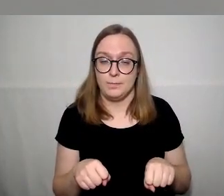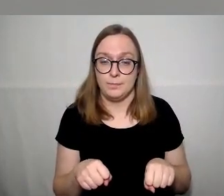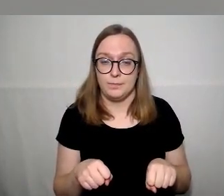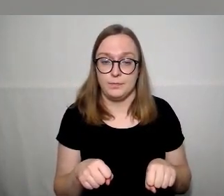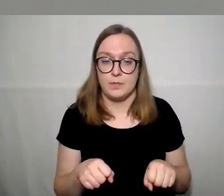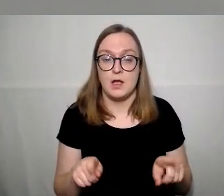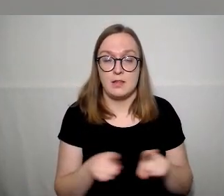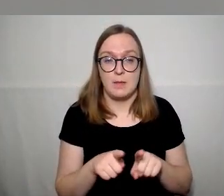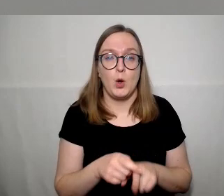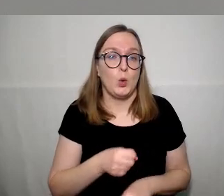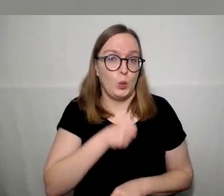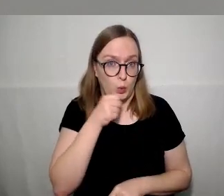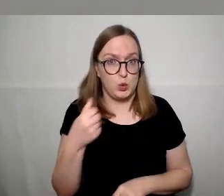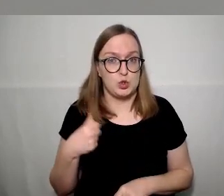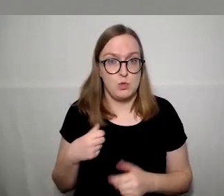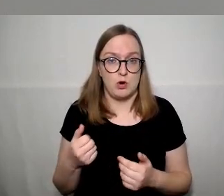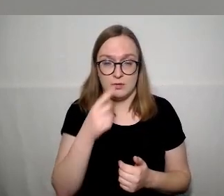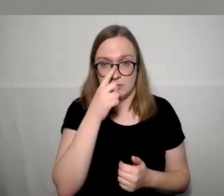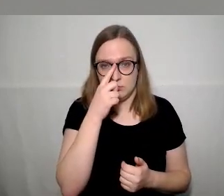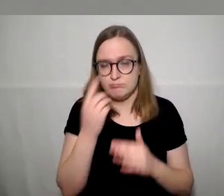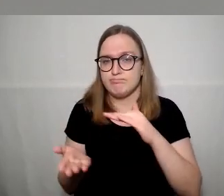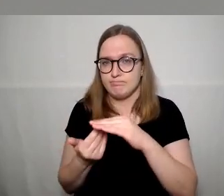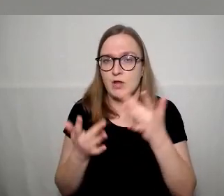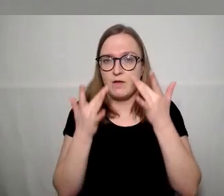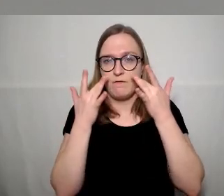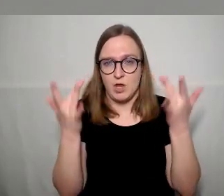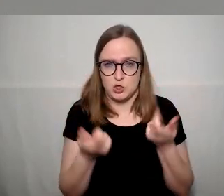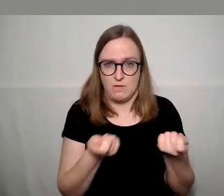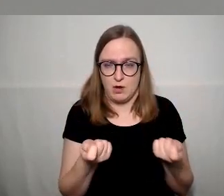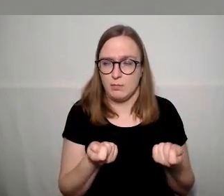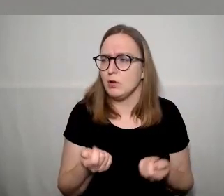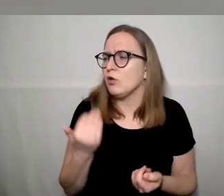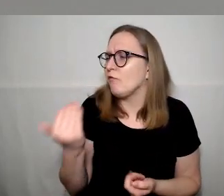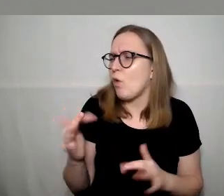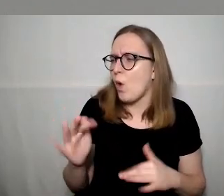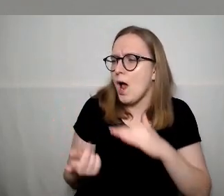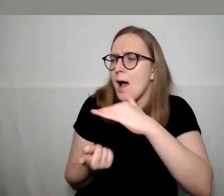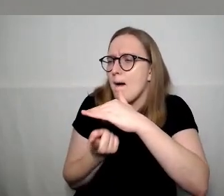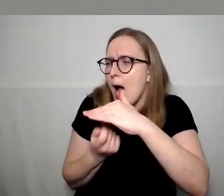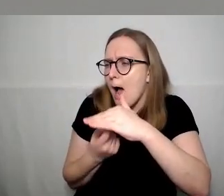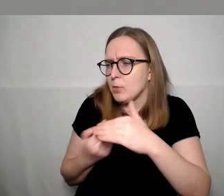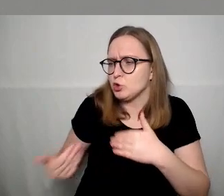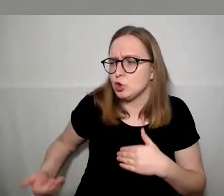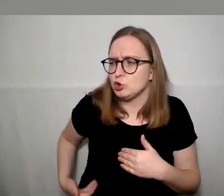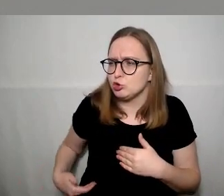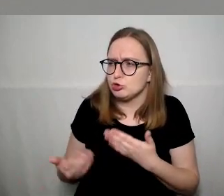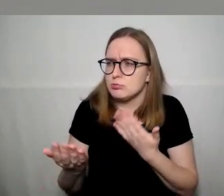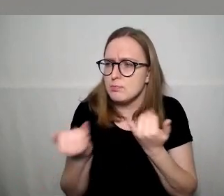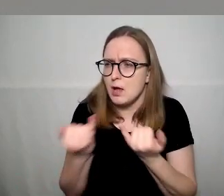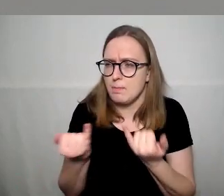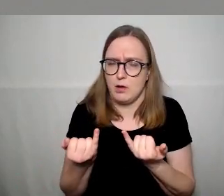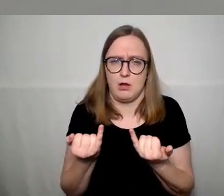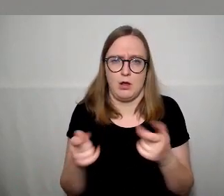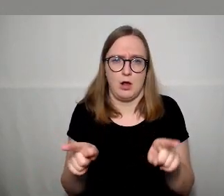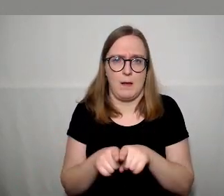pat ir seniorus į viešai būtent valdymą. Bet kas tai yra? Nuotolinė apklausa, gyva apklausa, tai mini būtų, referendumas, kaip